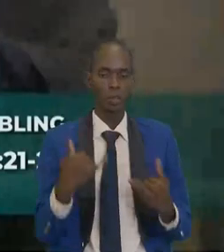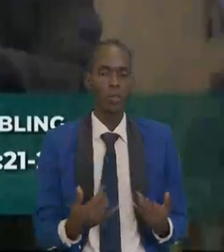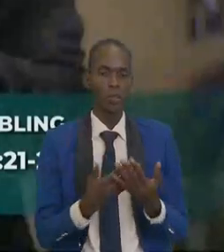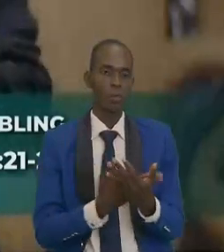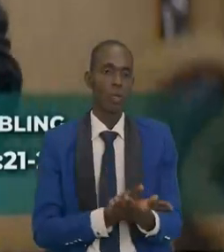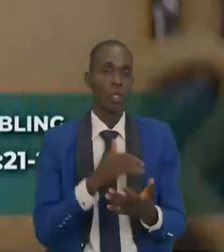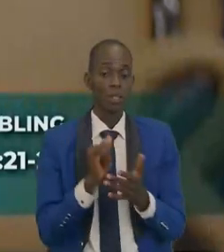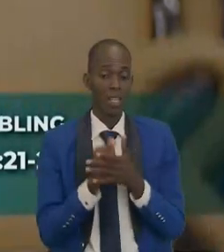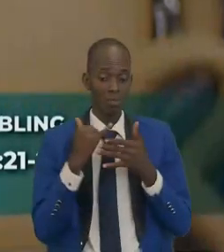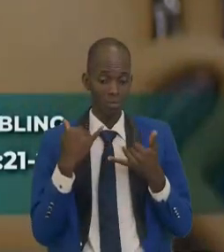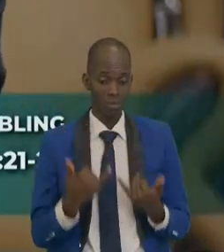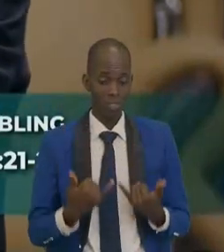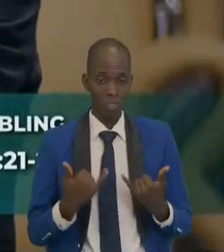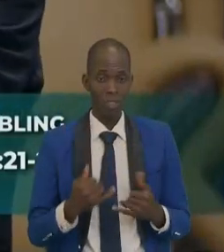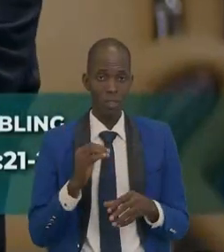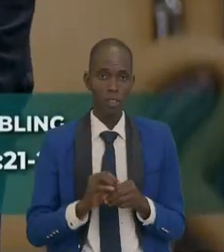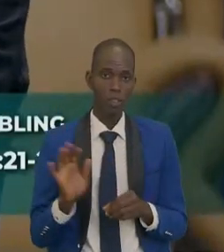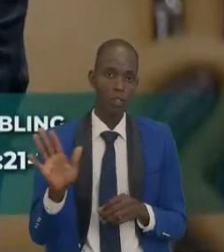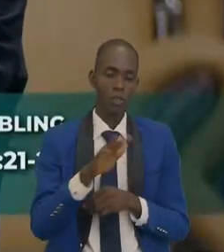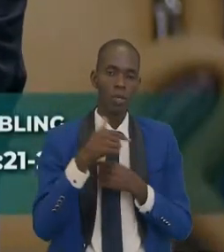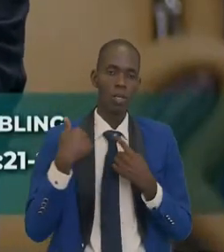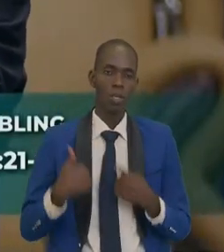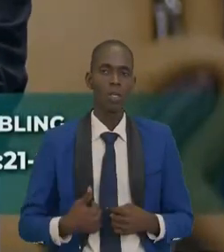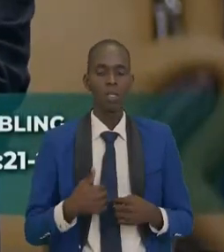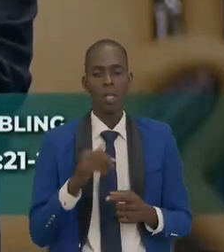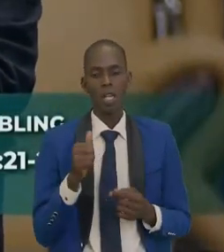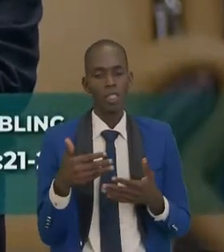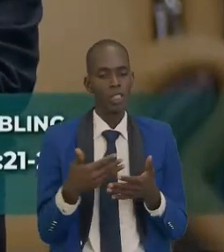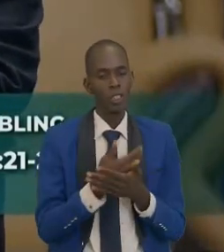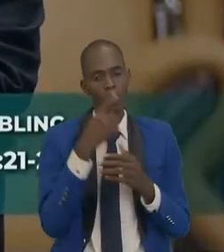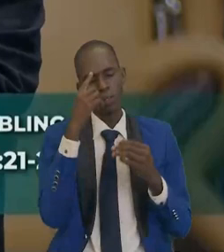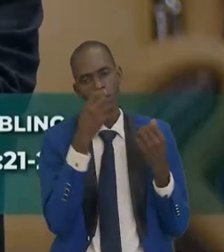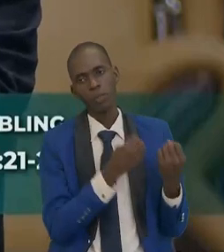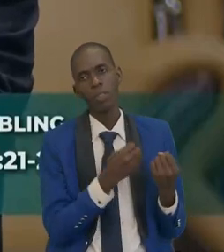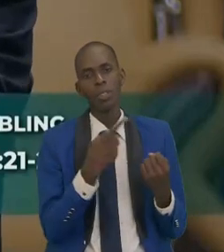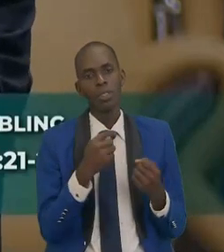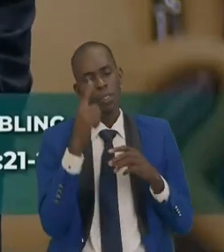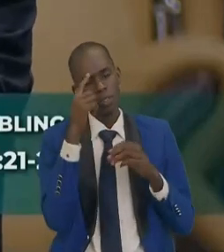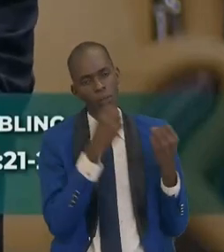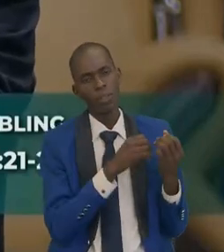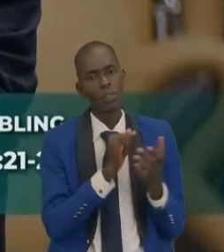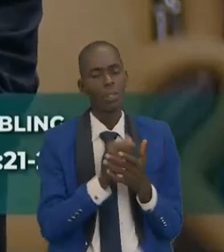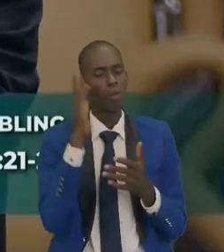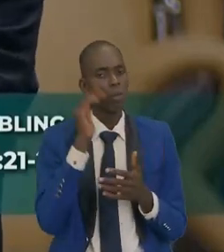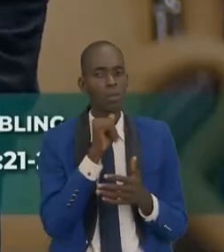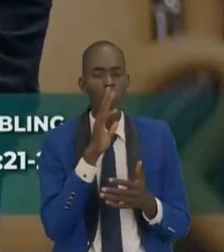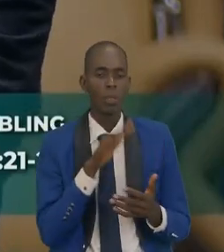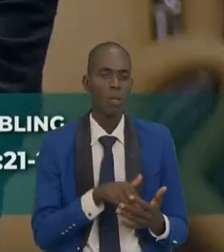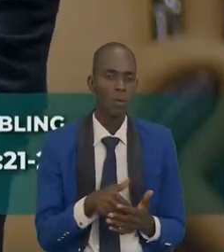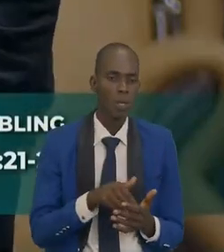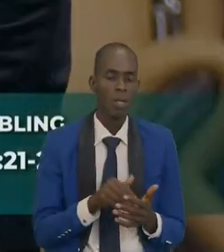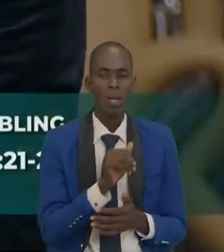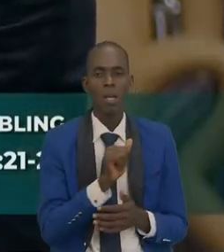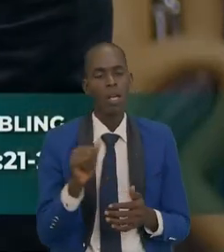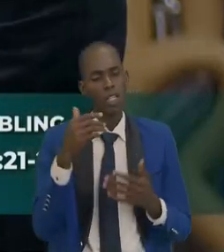Maintenant. Dans ton cœur, une nouvelle foi, la foi qui ne doute pas, une